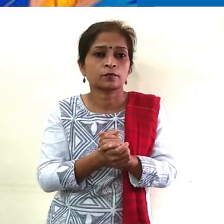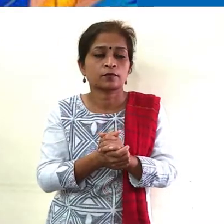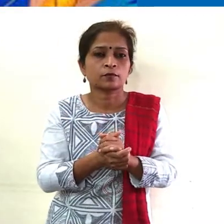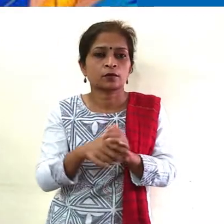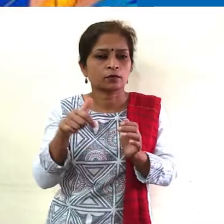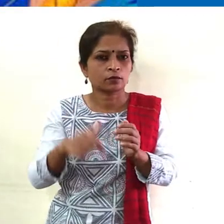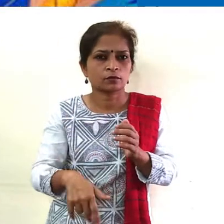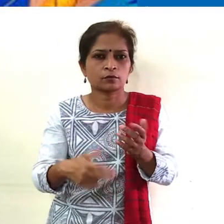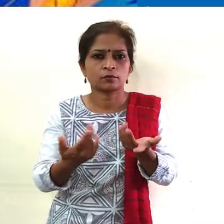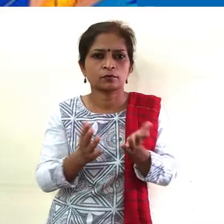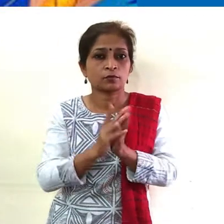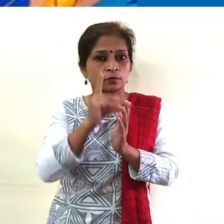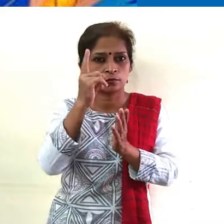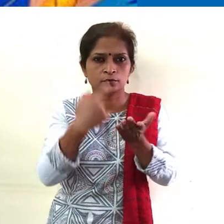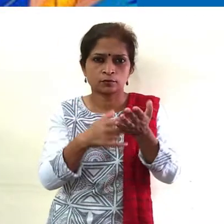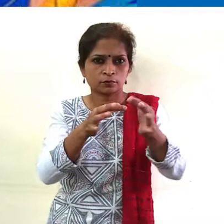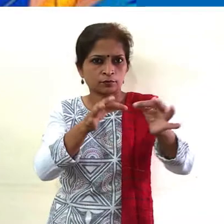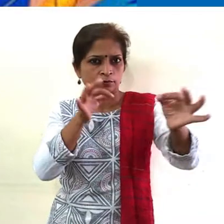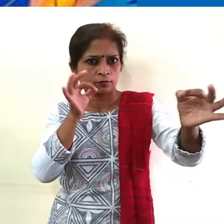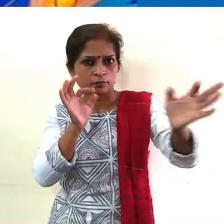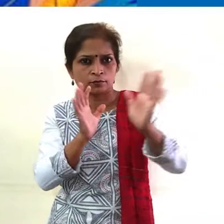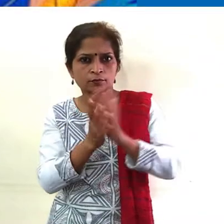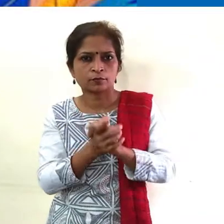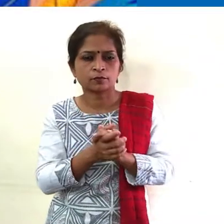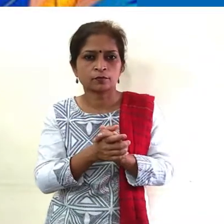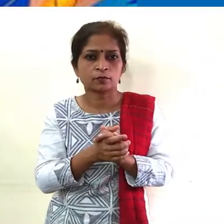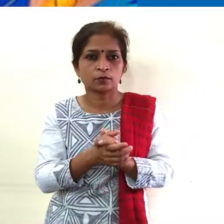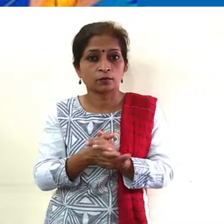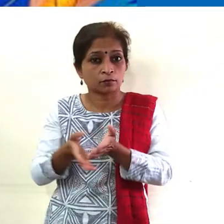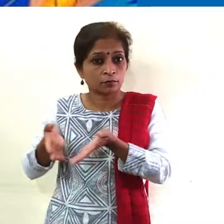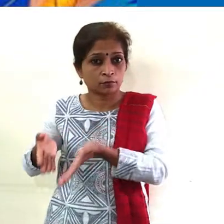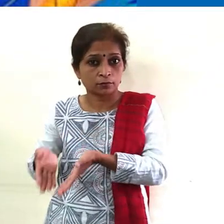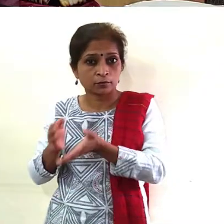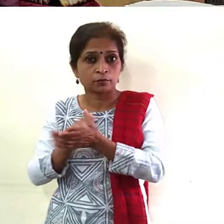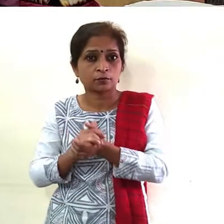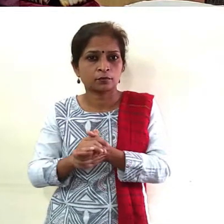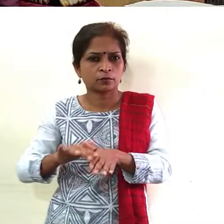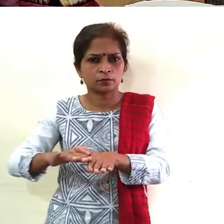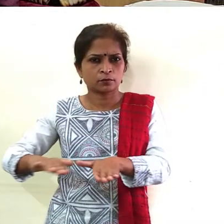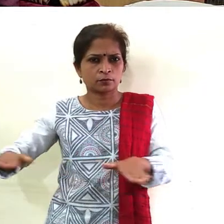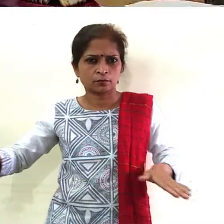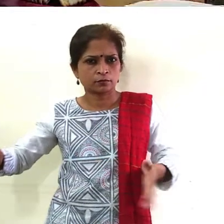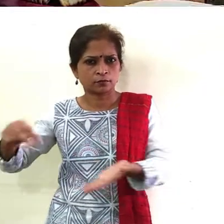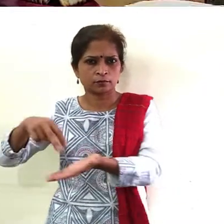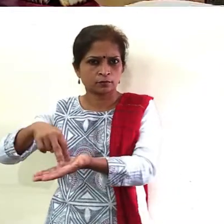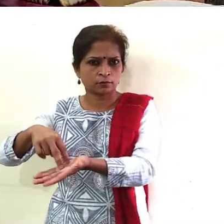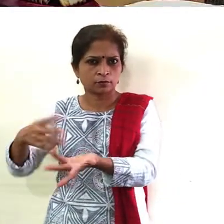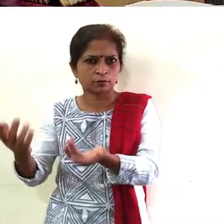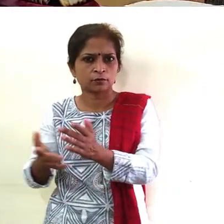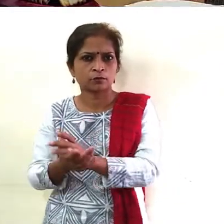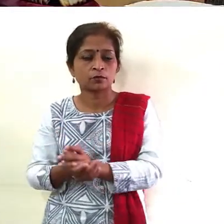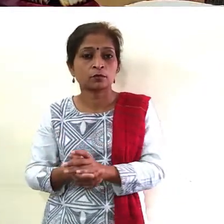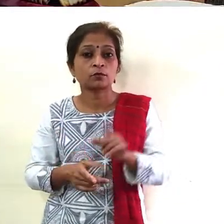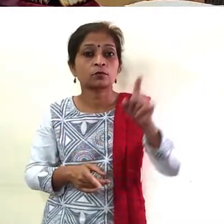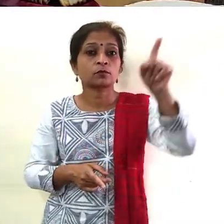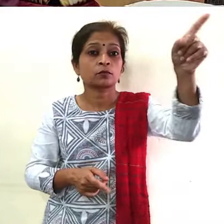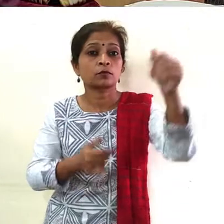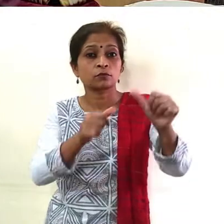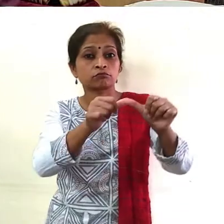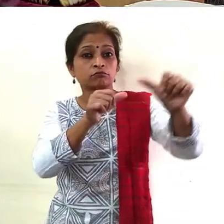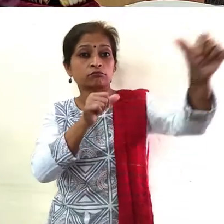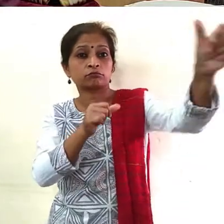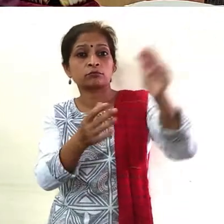तो मर्यादा पुरुषोत्तम राम इस तरफ हैं भूमि के ऊपर, और